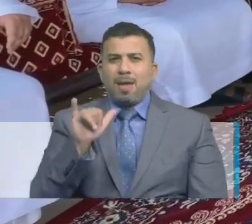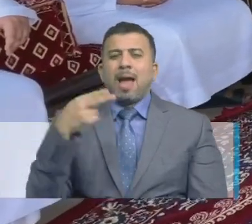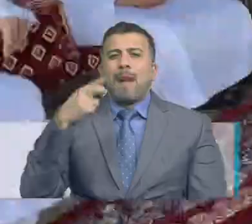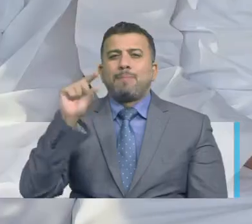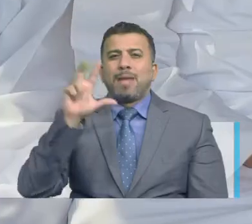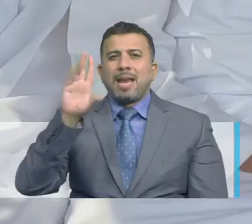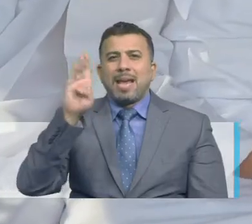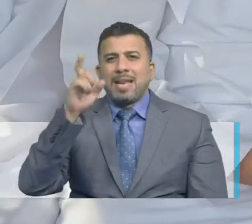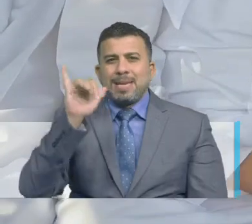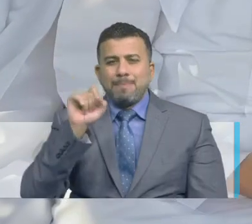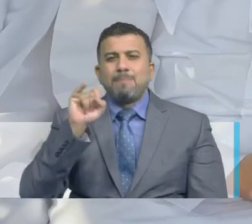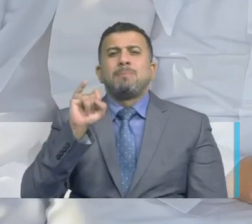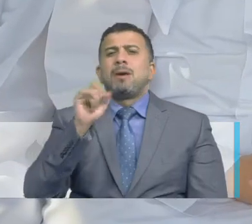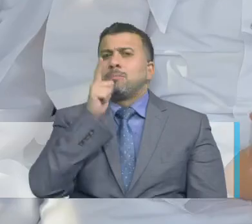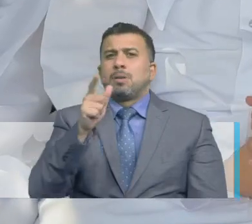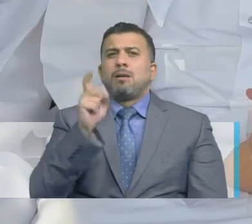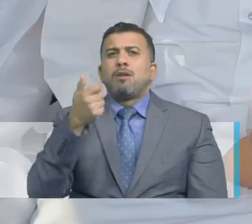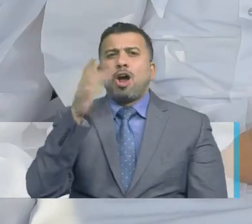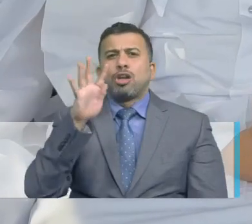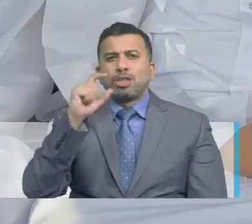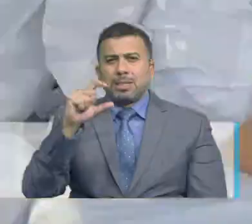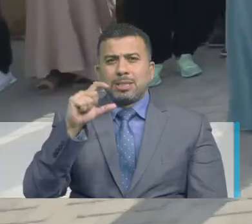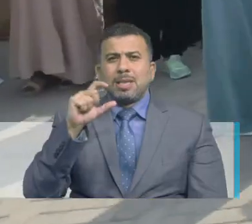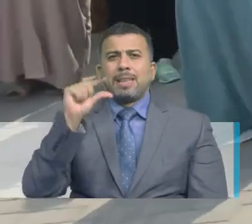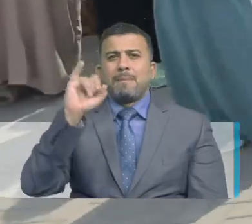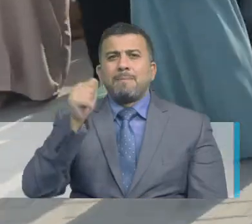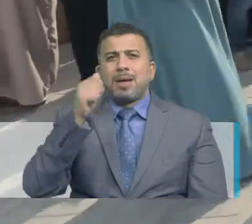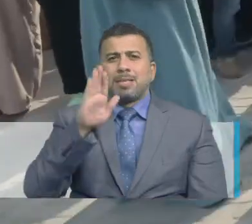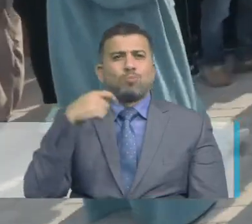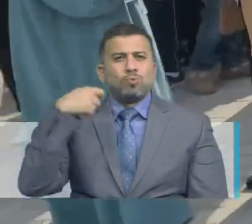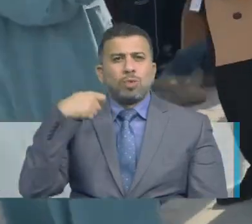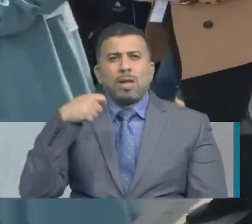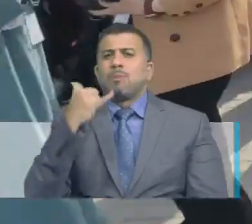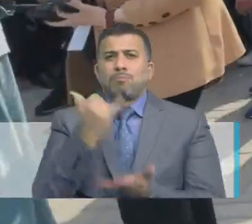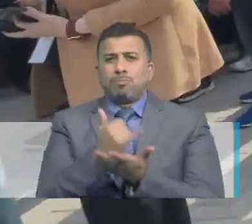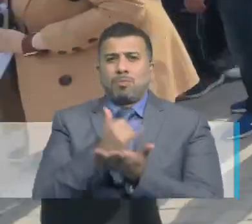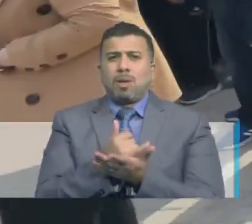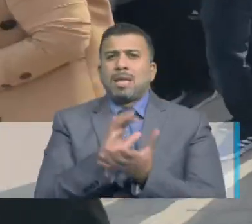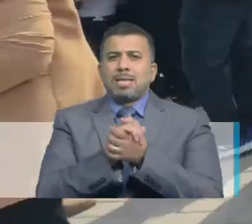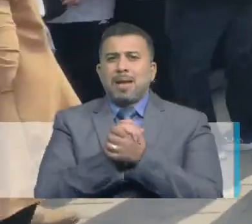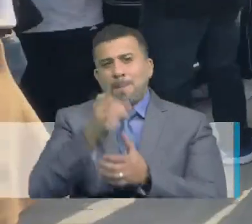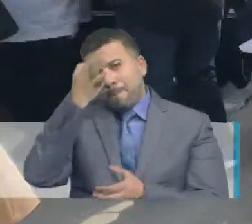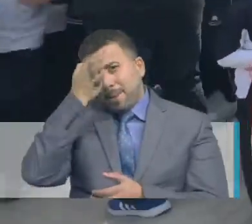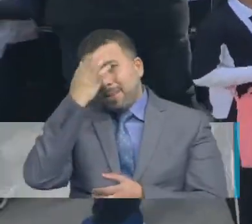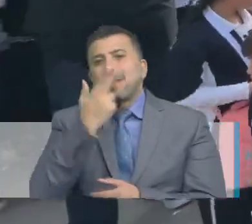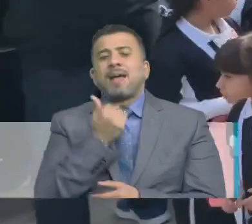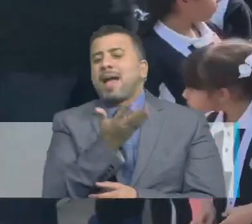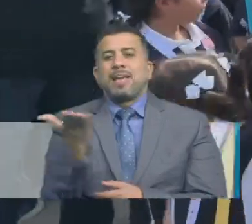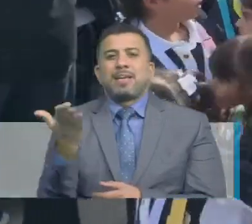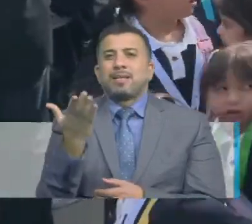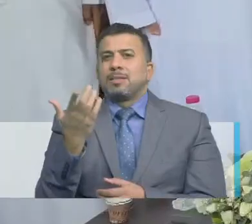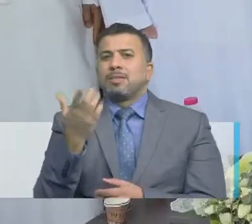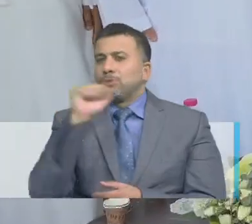المدينه والسعاده راشد علي راشد ديماص السويديه المدير العام والمفوض بيت اصدقاء المرضى الخيري